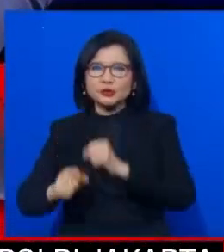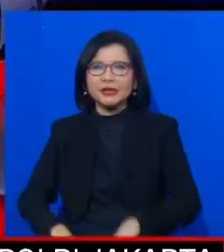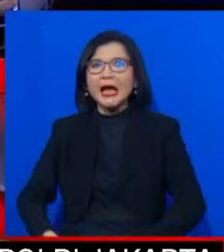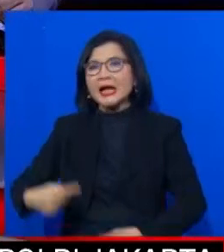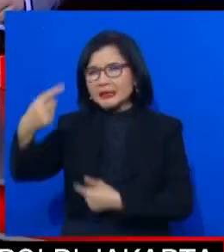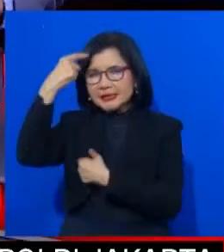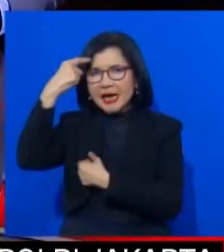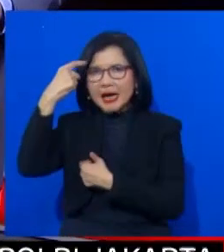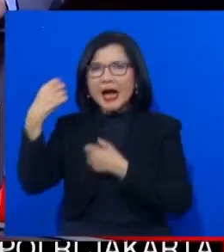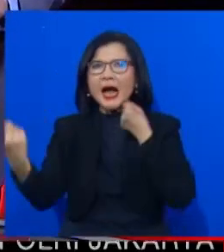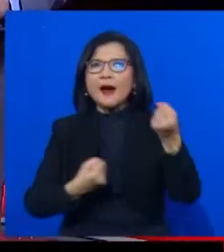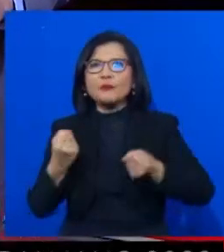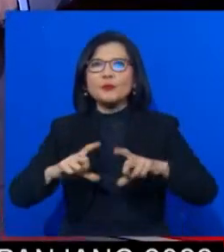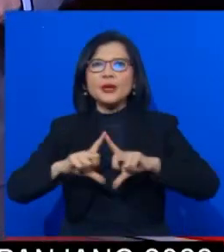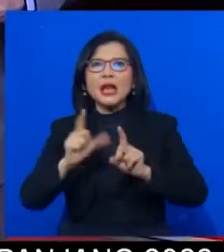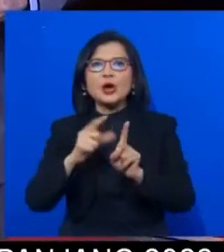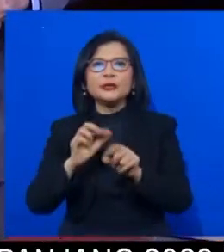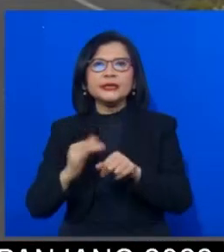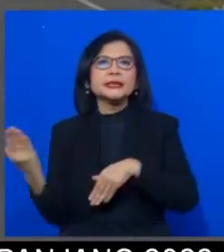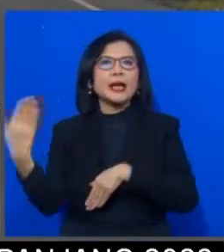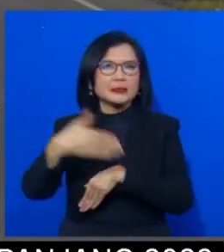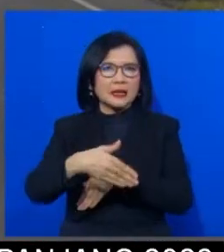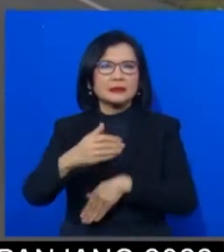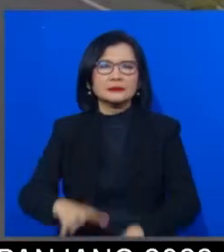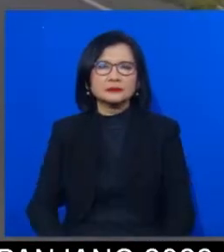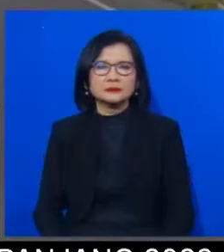Audi turut dihadirkan.